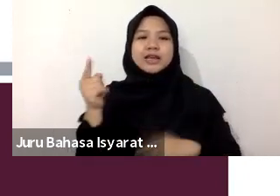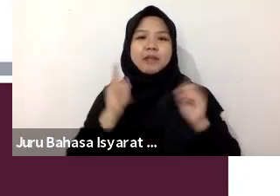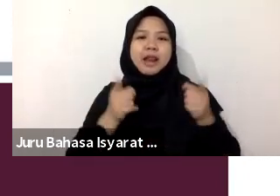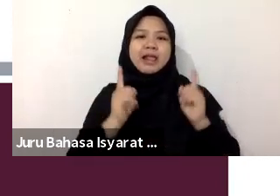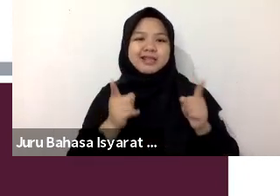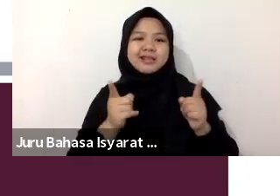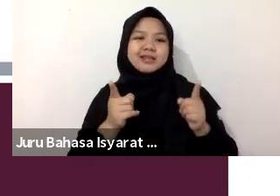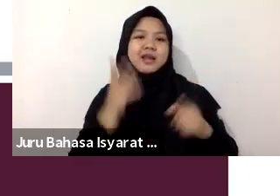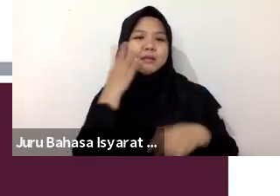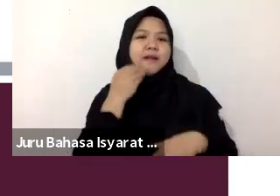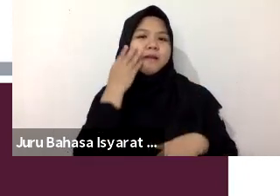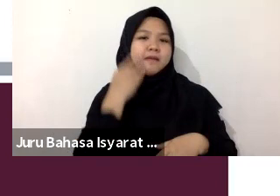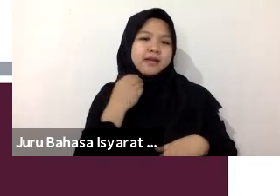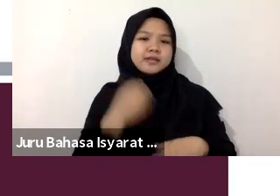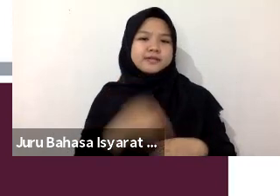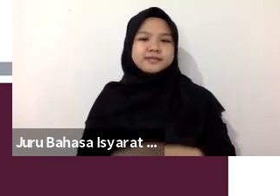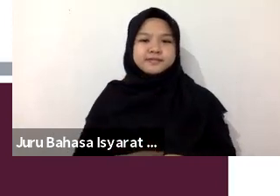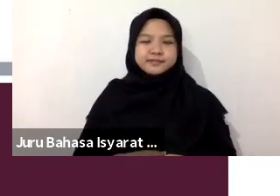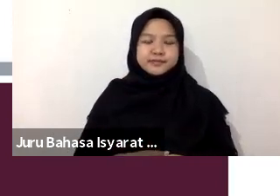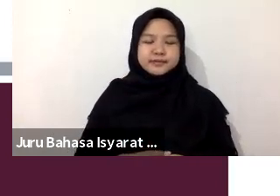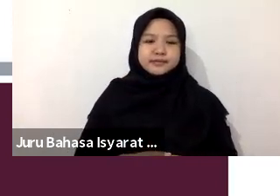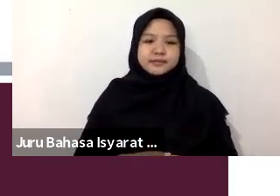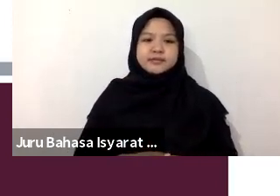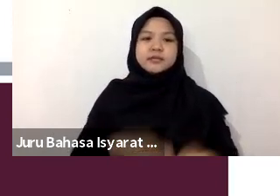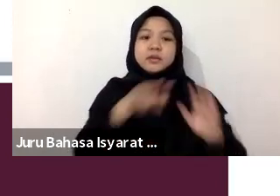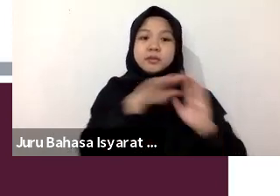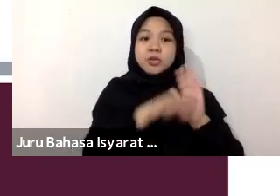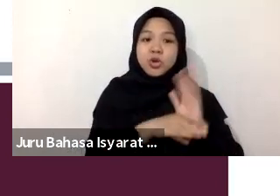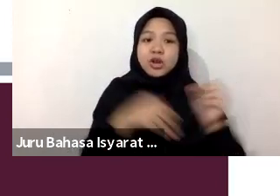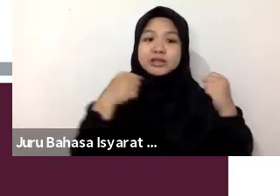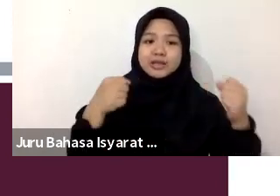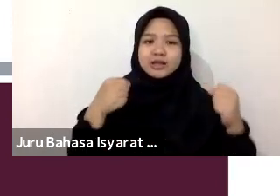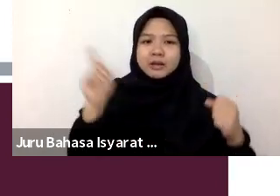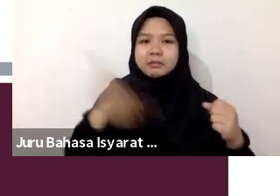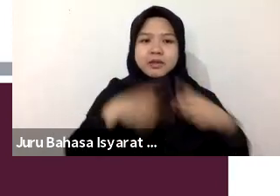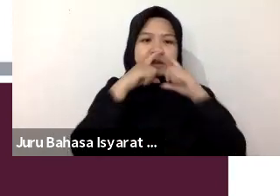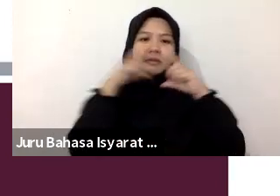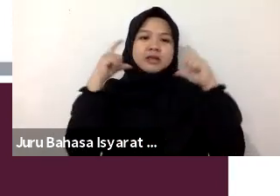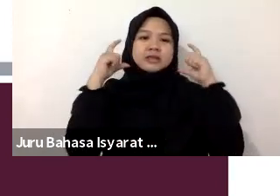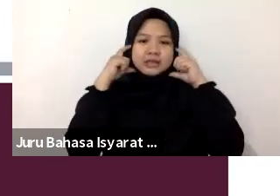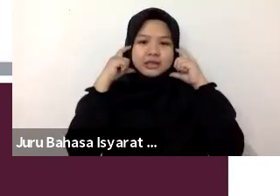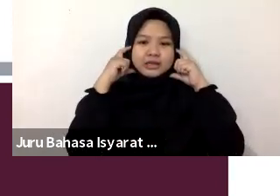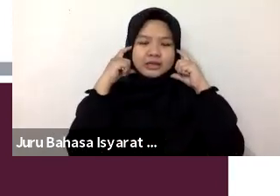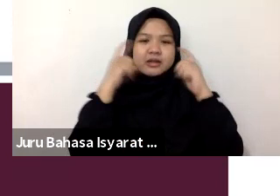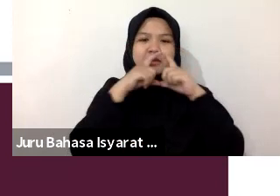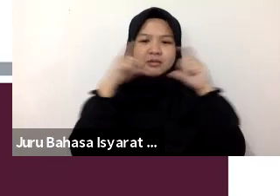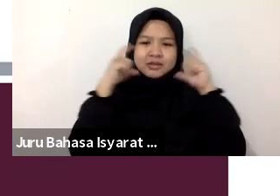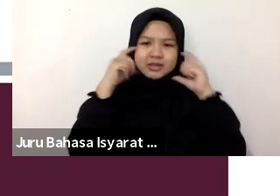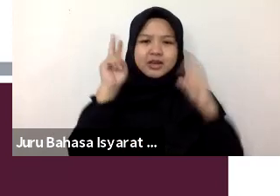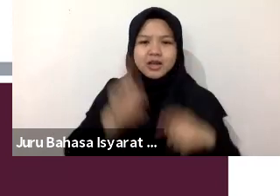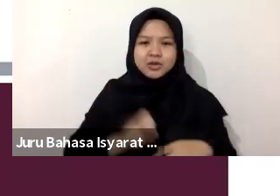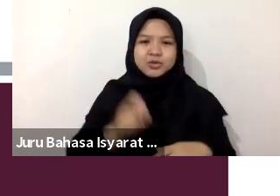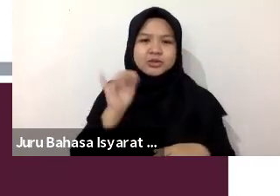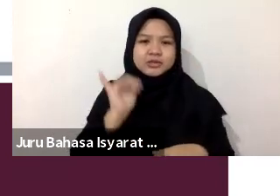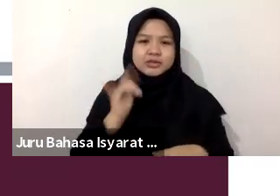berpengalaman. Kemudian di sini tadi sudah disebutkan protokol kesehatan, memakai masker, tentunya memakai masker juga harus memakai maskernya dengan